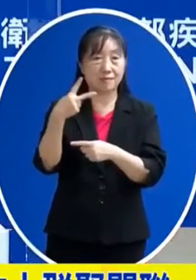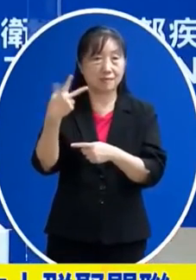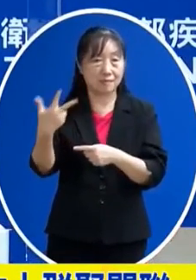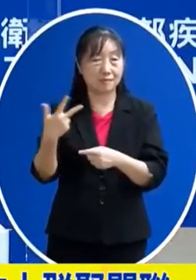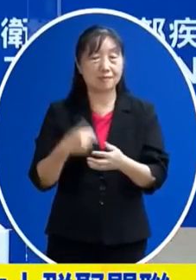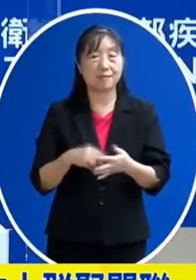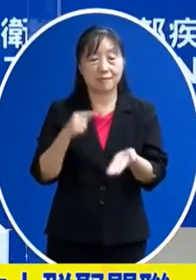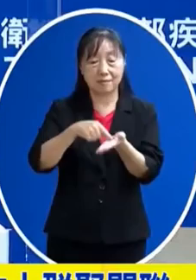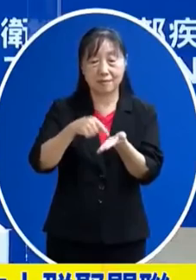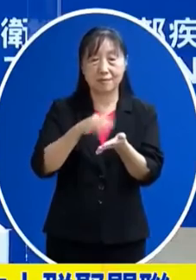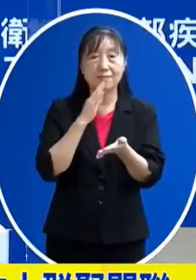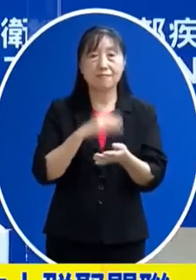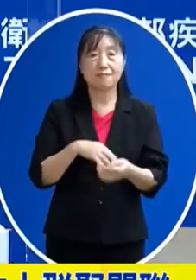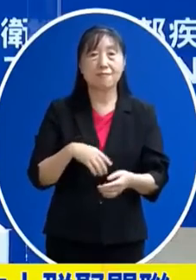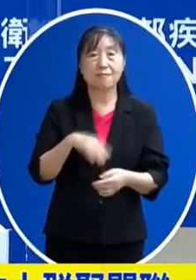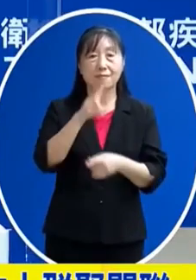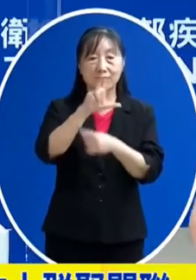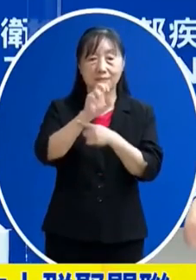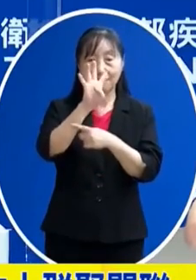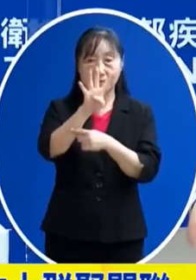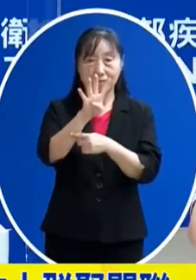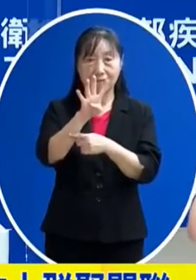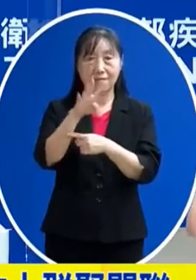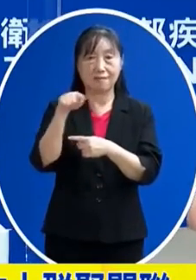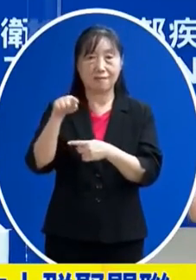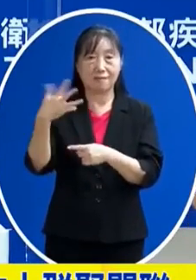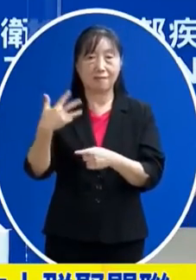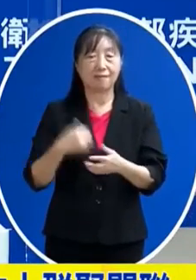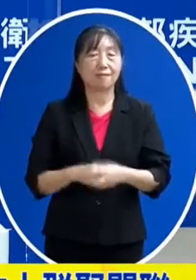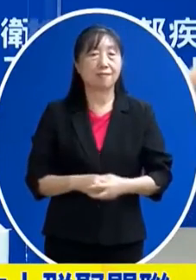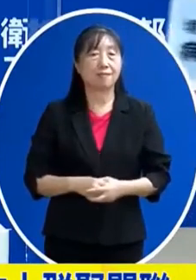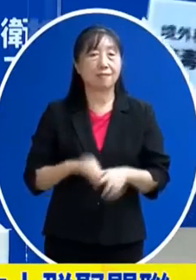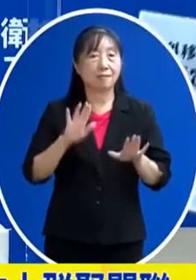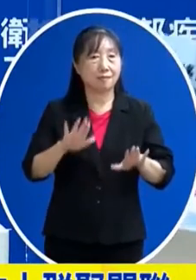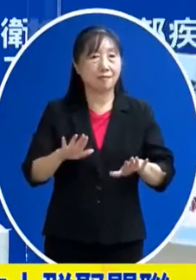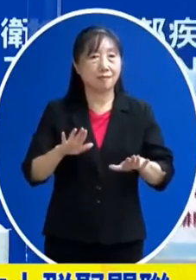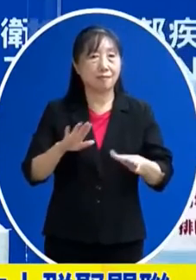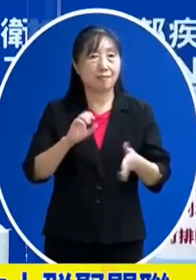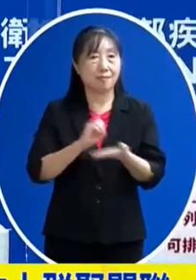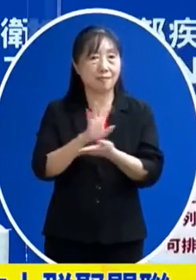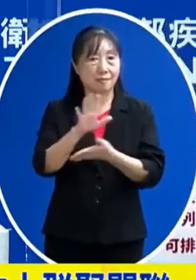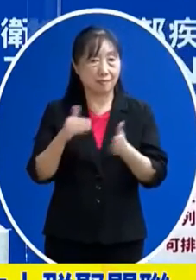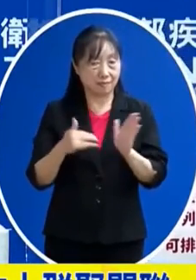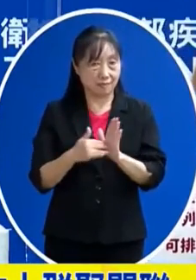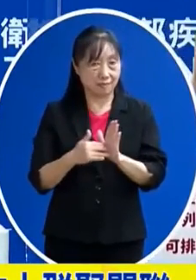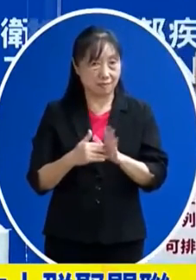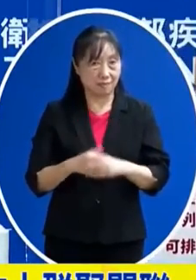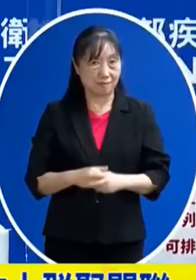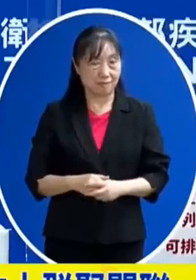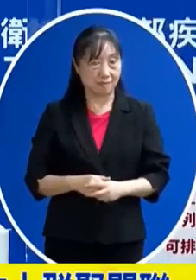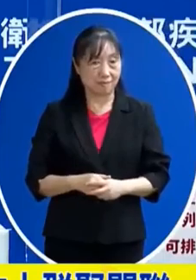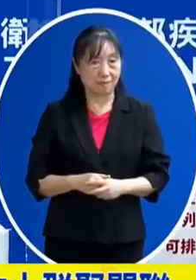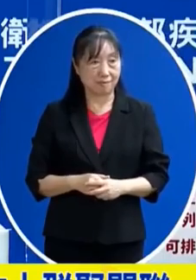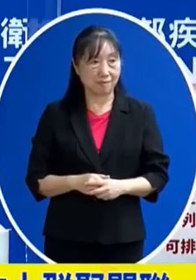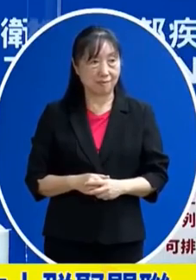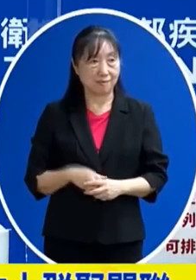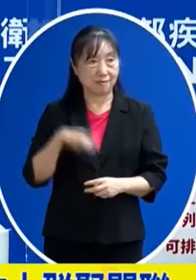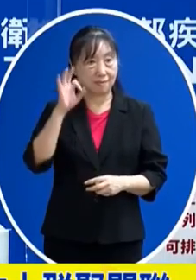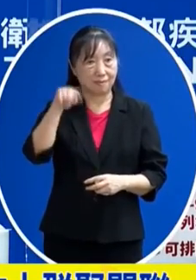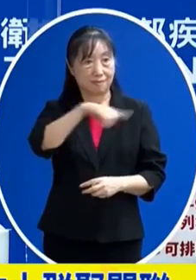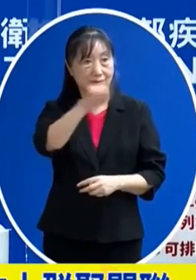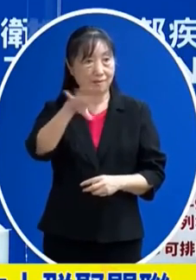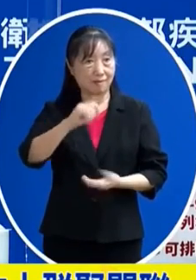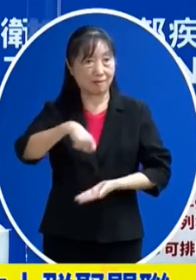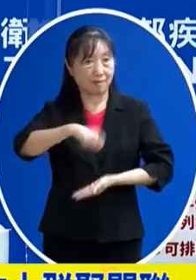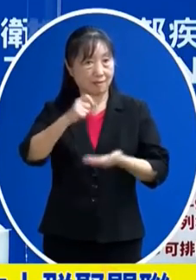58.27%， 剂次的人口比是 74.8%。好，那我们今天的这个报告先到这边，那看各位